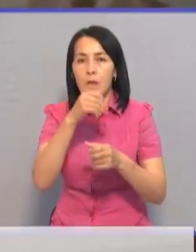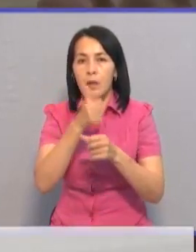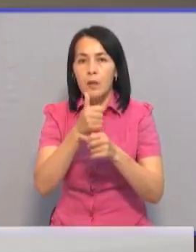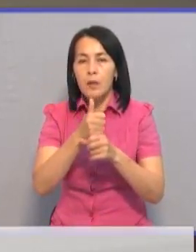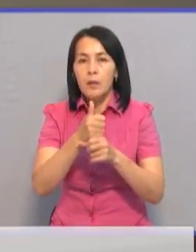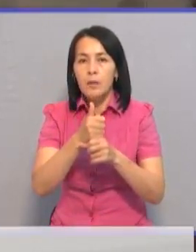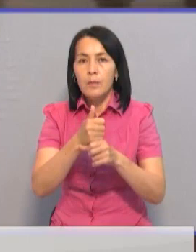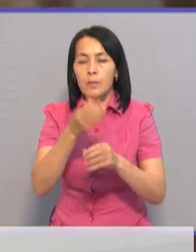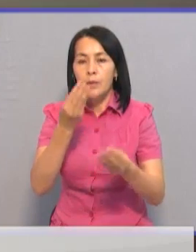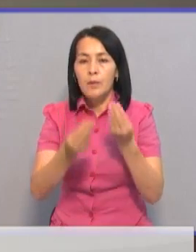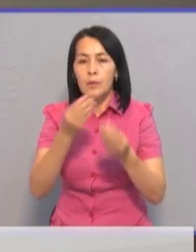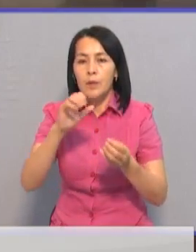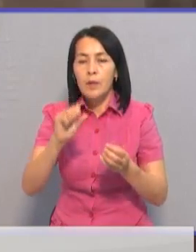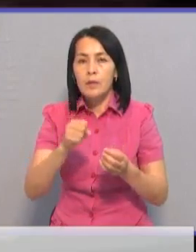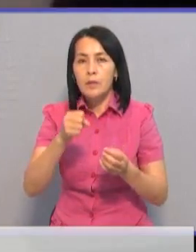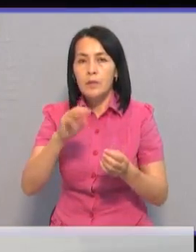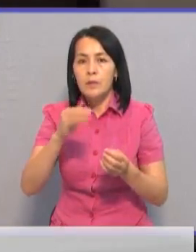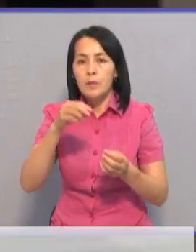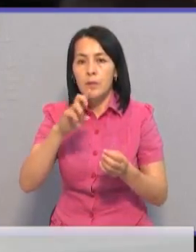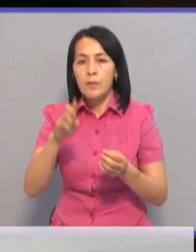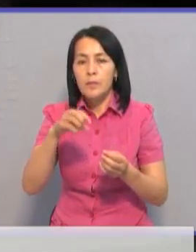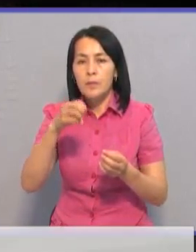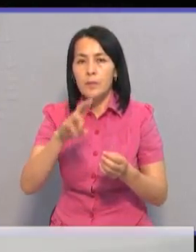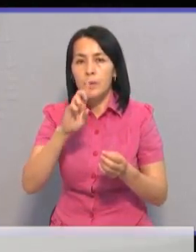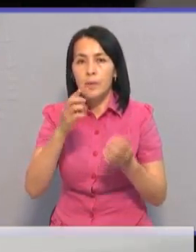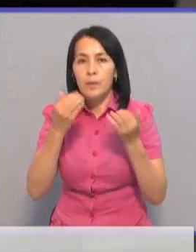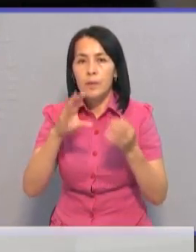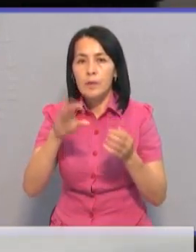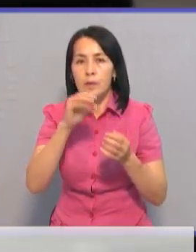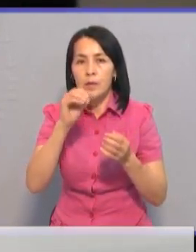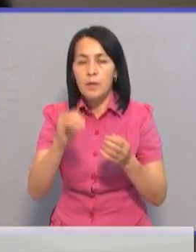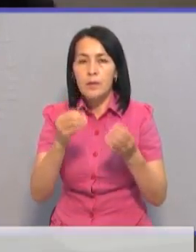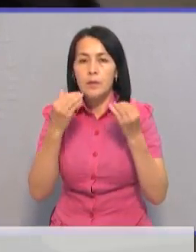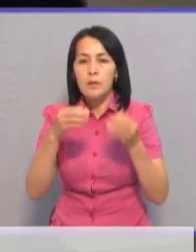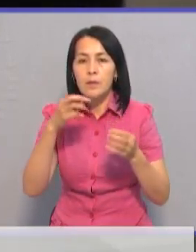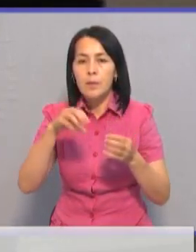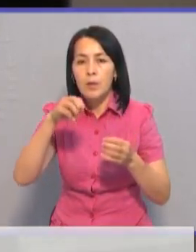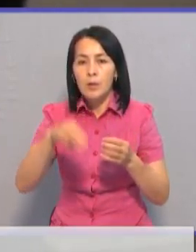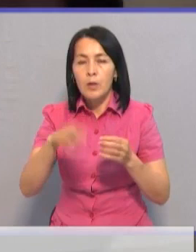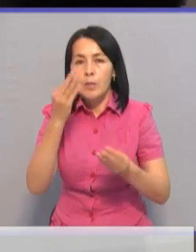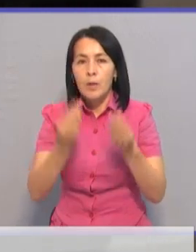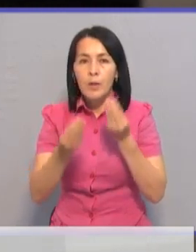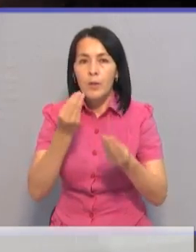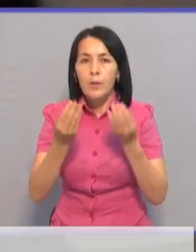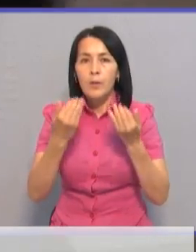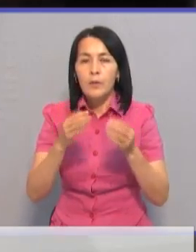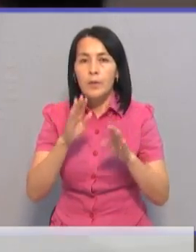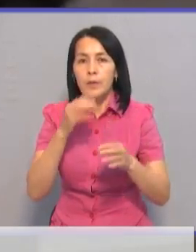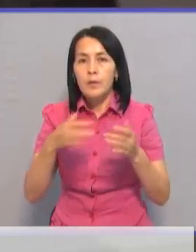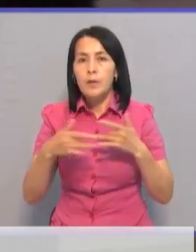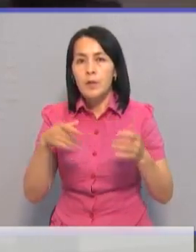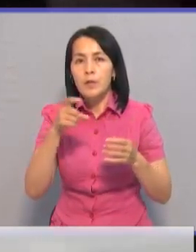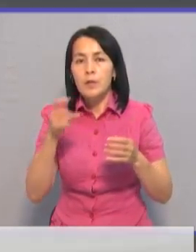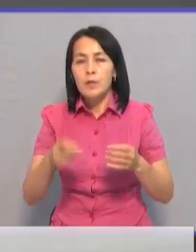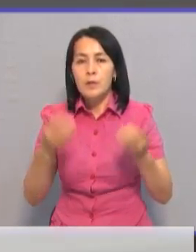рөлдерінде Асхат Кішеншерков, Төлепберген Байсақалов, Оңдасын Бесікбас, Самал Еслямова, Береке Тұрғанбаева ойнайды. Режиссер мен